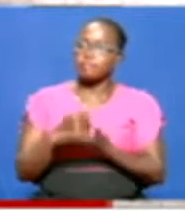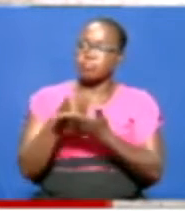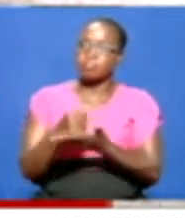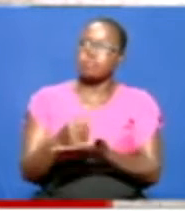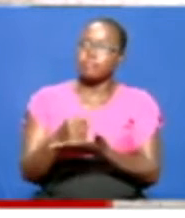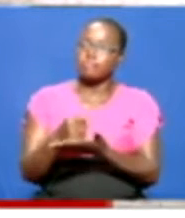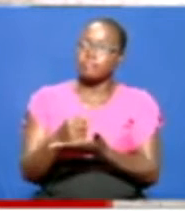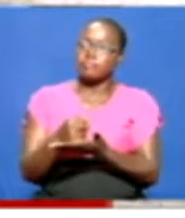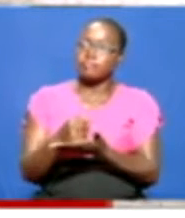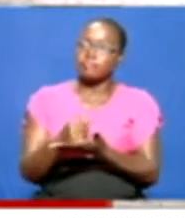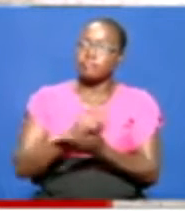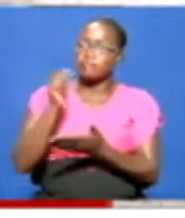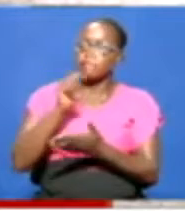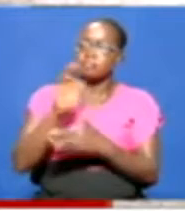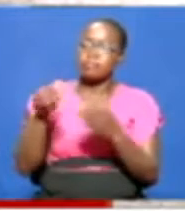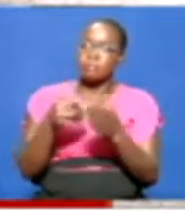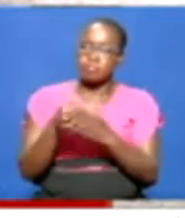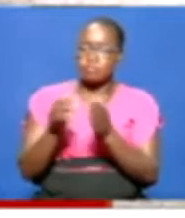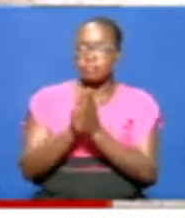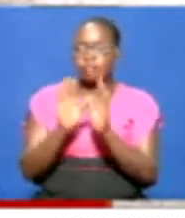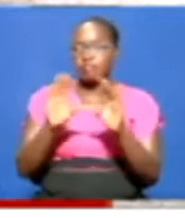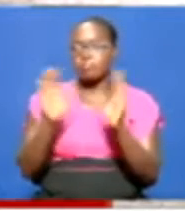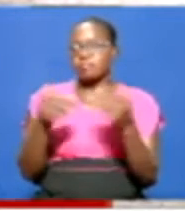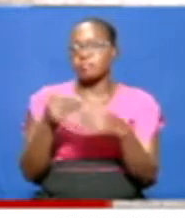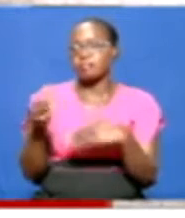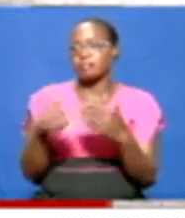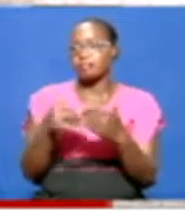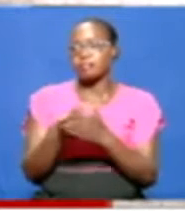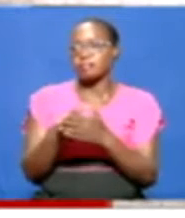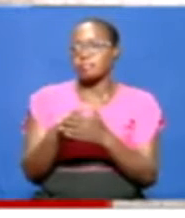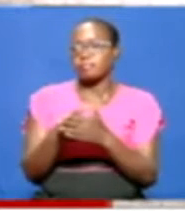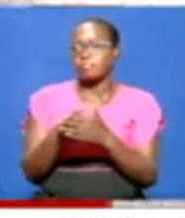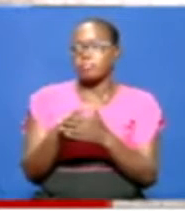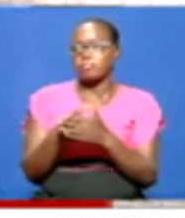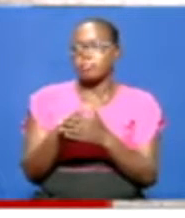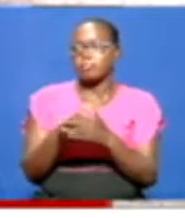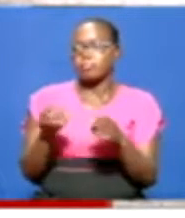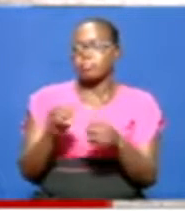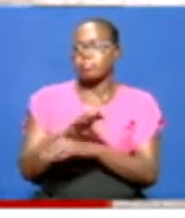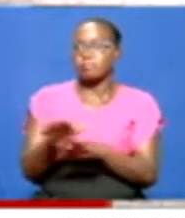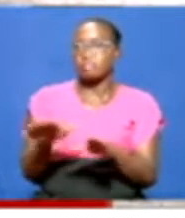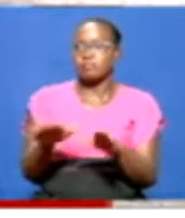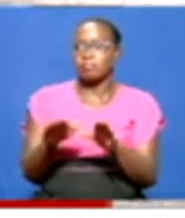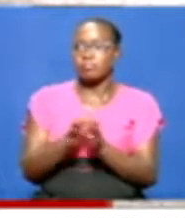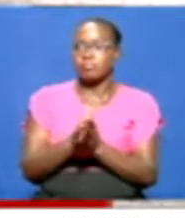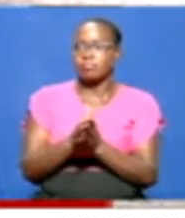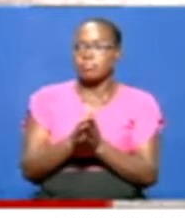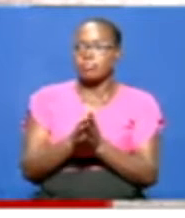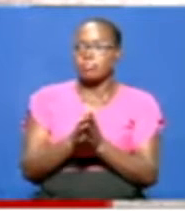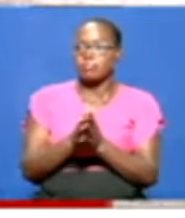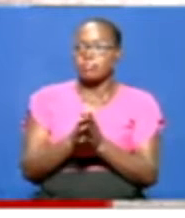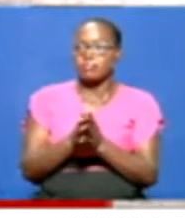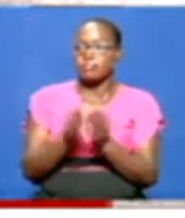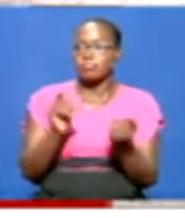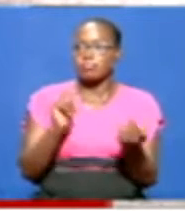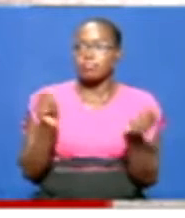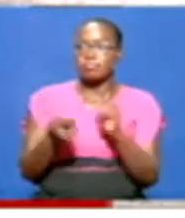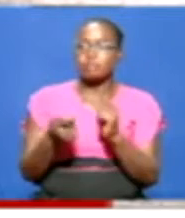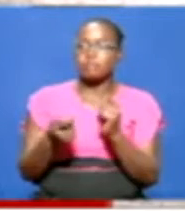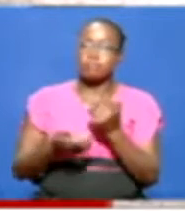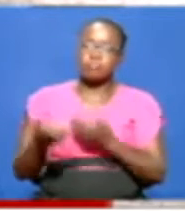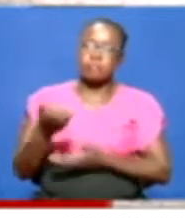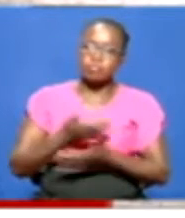Kenya nzima na dunia tuseme kuangazia kiundani mambo ya ugatuzi Kenya, kwa sababu ugatuzi umebadilisha uchumi wetu, umebadilisha